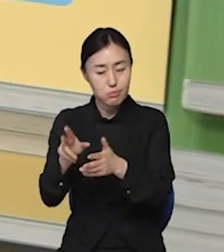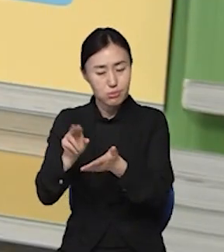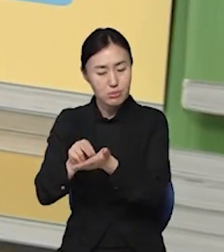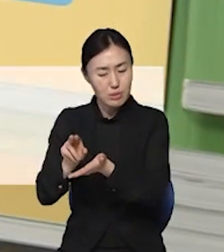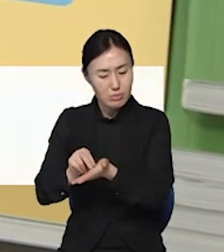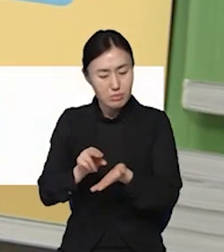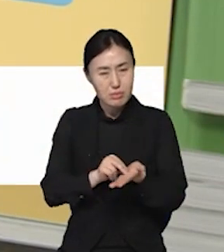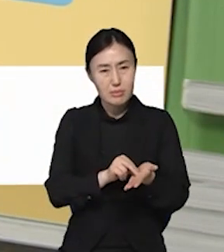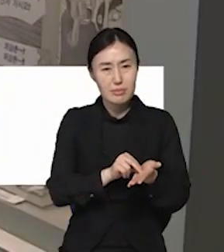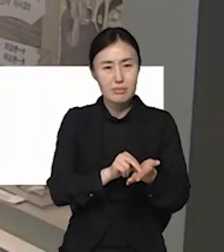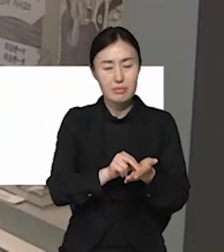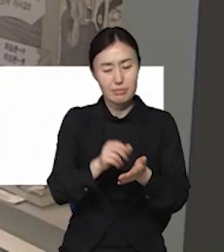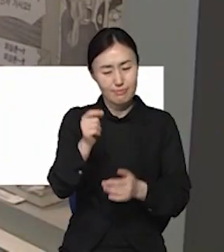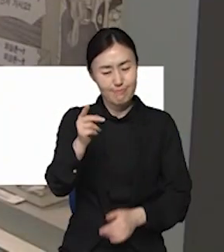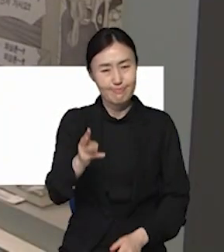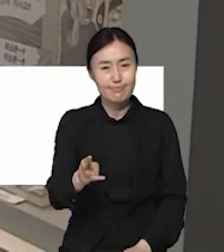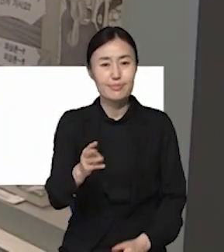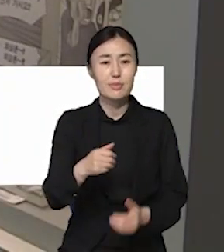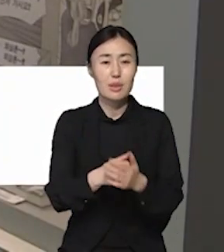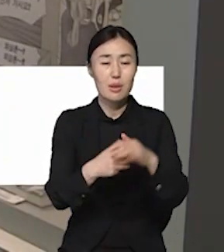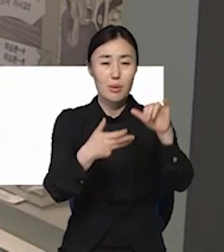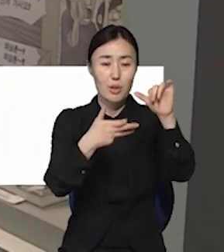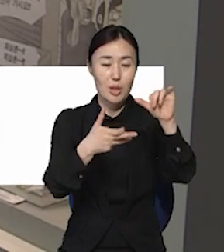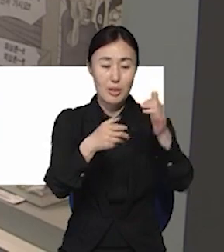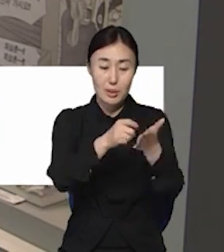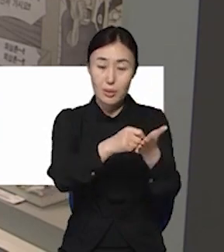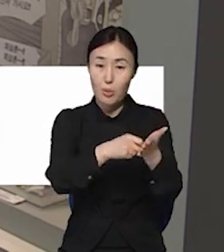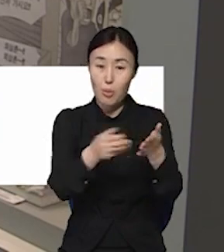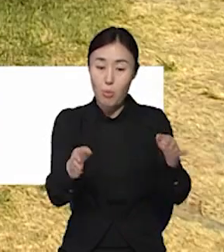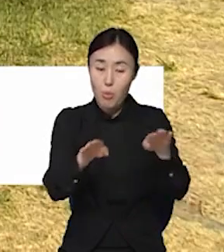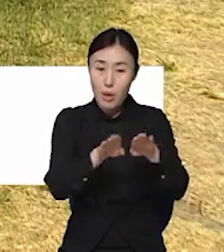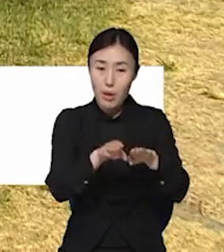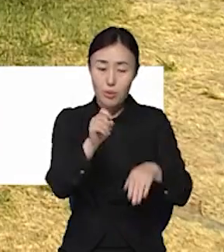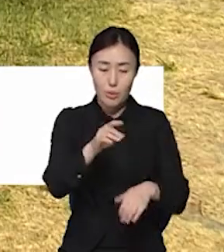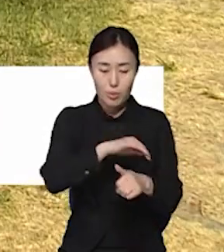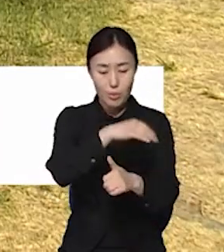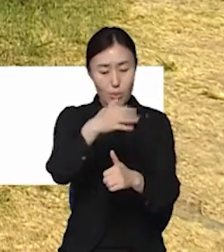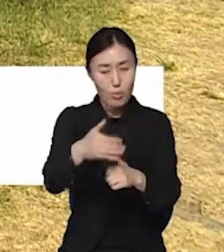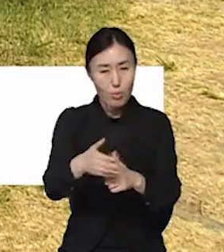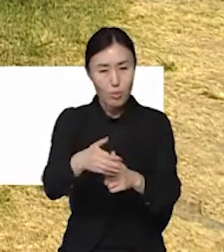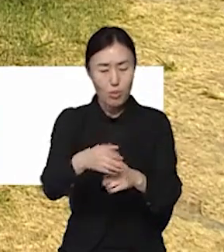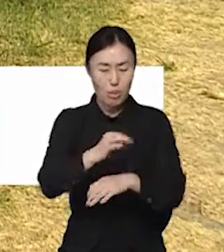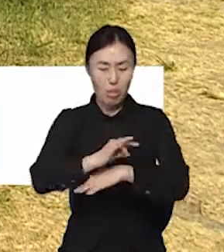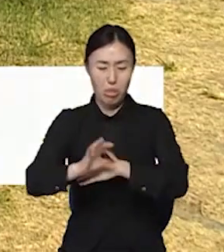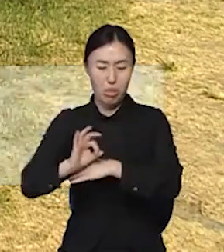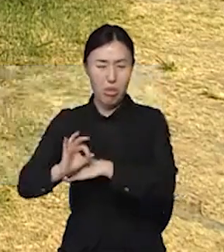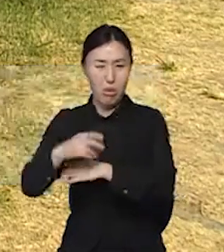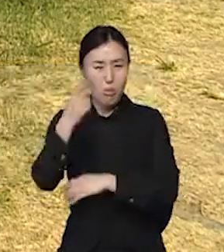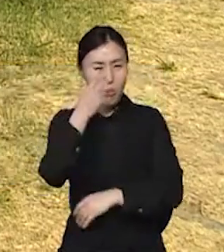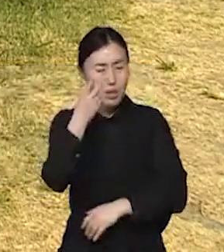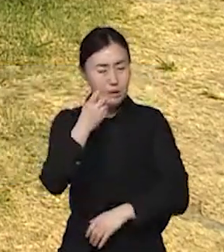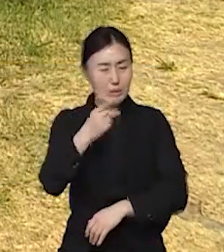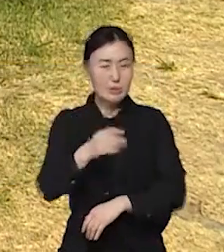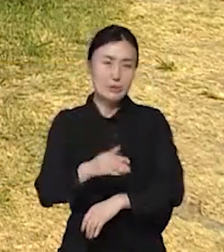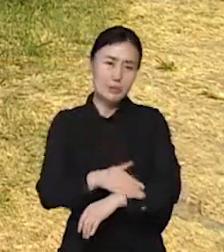제기도 이어졌습니다. 5.18 기록관과 망월 묘역의 허술한 관리 운영 실태도